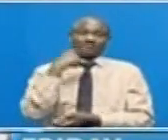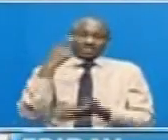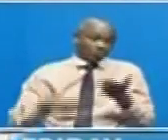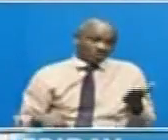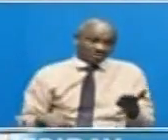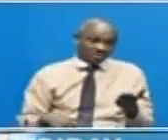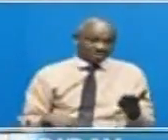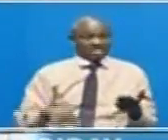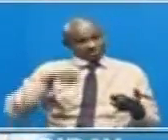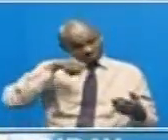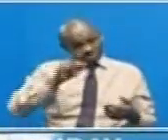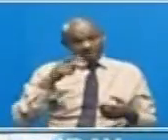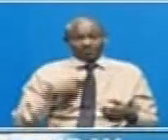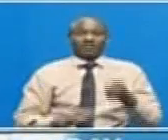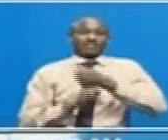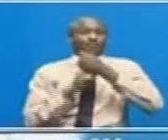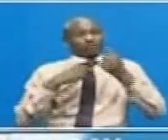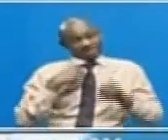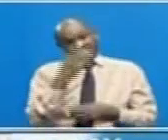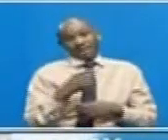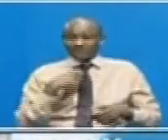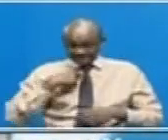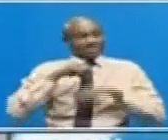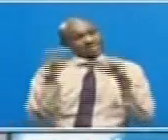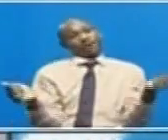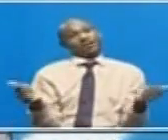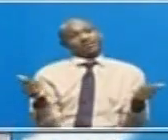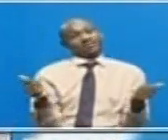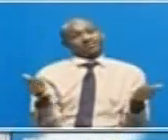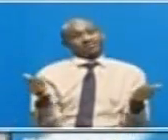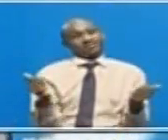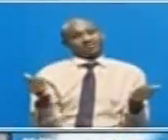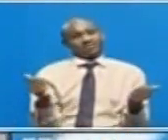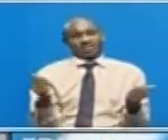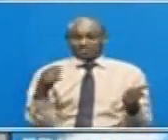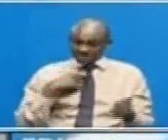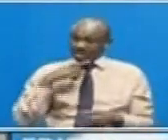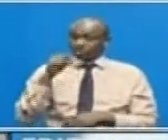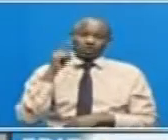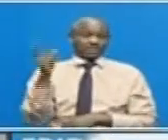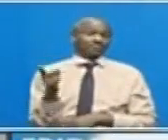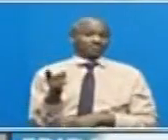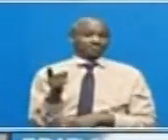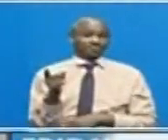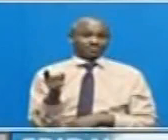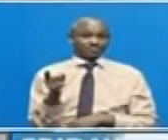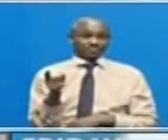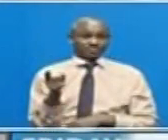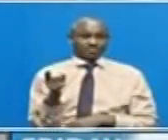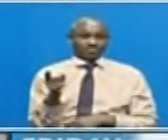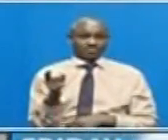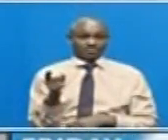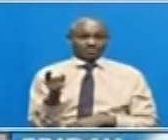Akasema yeye alikuwa ameniunga mkono. Mimi nikasema sawa. Kwa hivyo nikamwambia njia